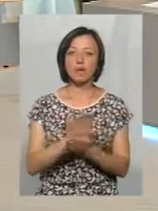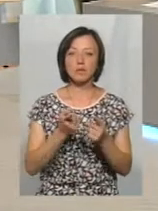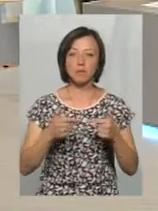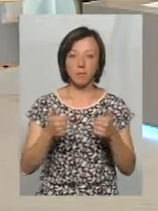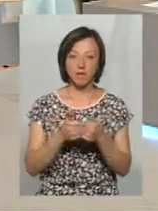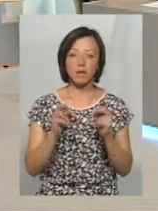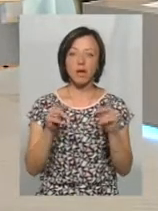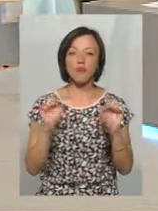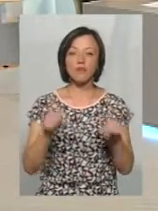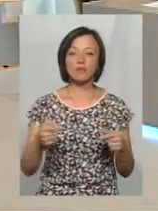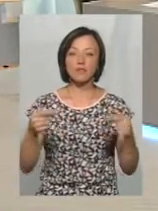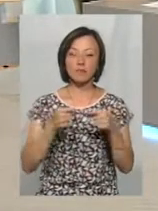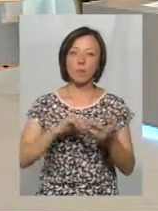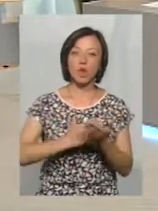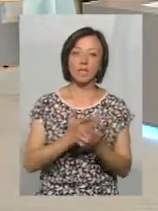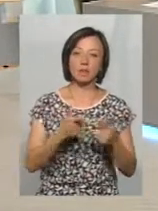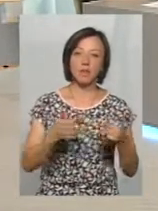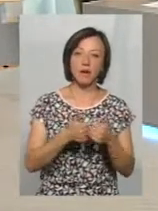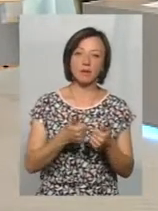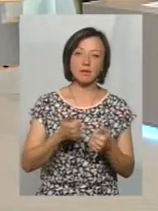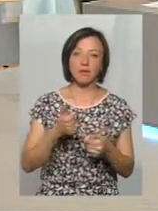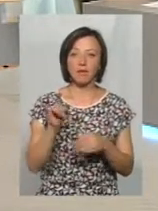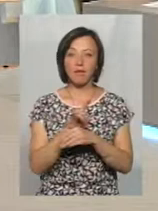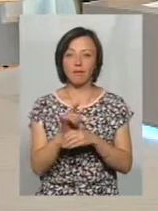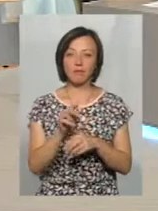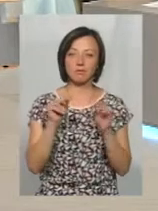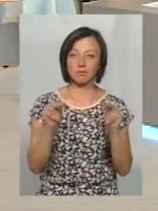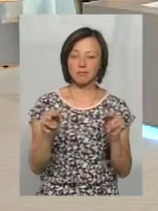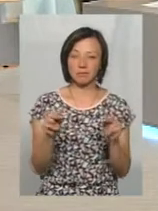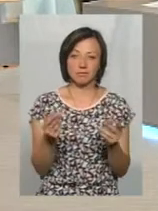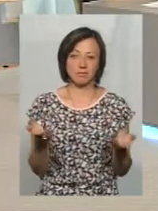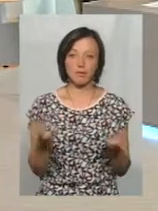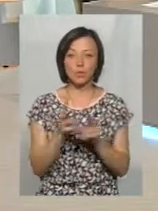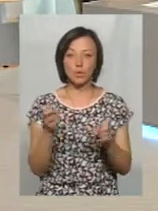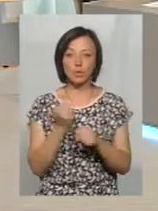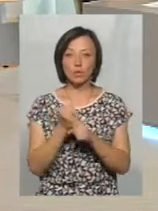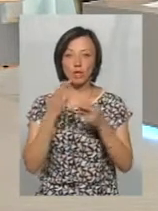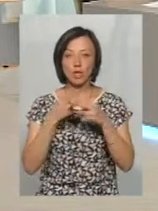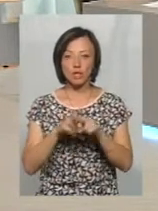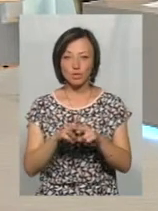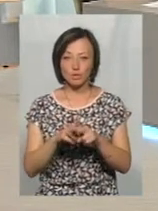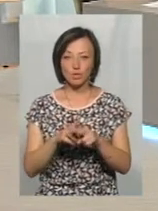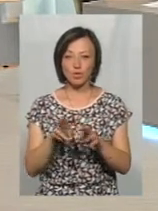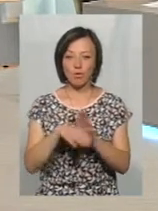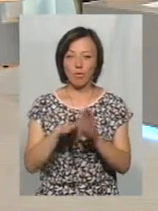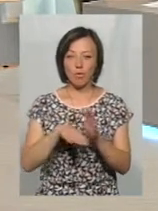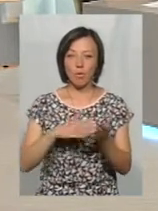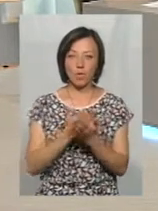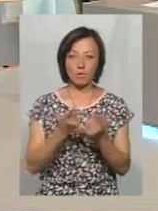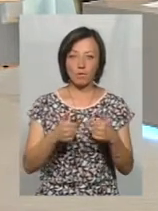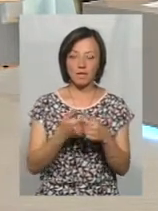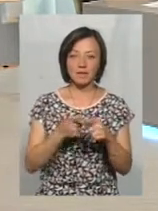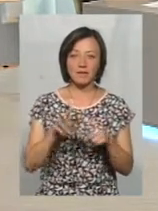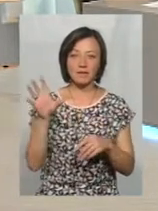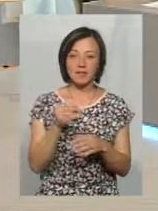Так? Як ми можемо визначити, чи політична партія меркантильна, чи ні? Так? Тобто хтось робить технічну політичну партію, хтось дійсно масу. Тобто це